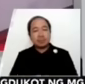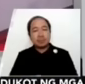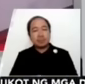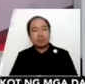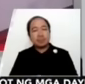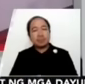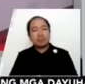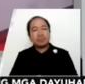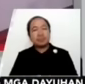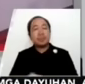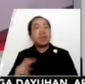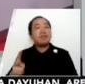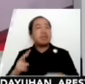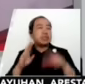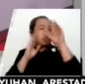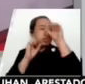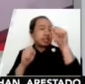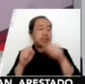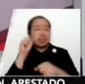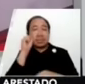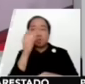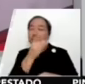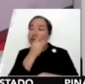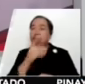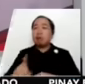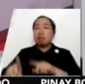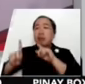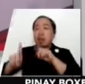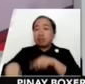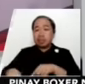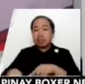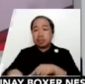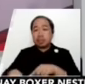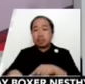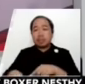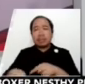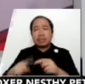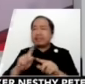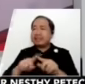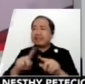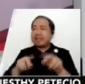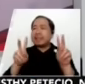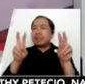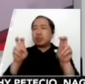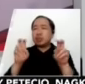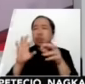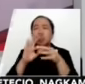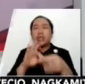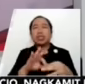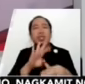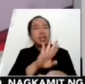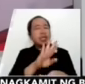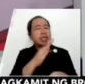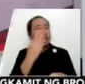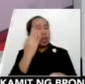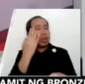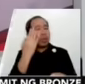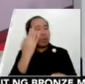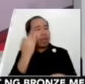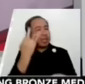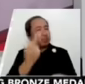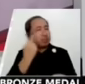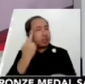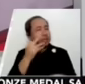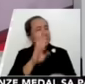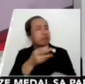Sinagot ni Vice President Sara Duterte ang iba't ibang isyong iniuugnay sa kanya, kabilang ang dahilan ng